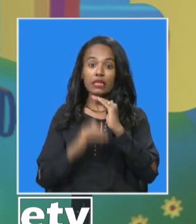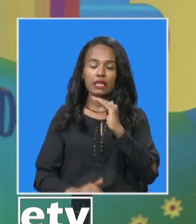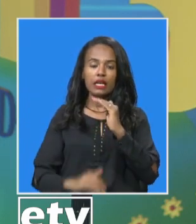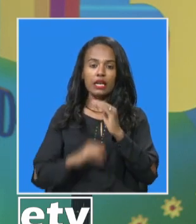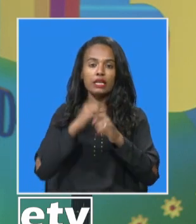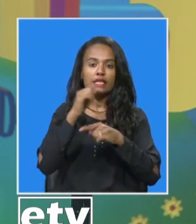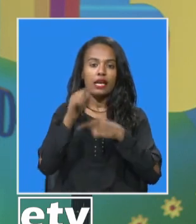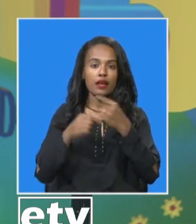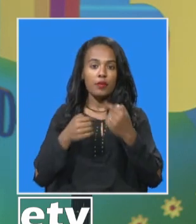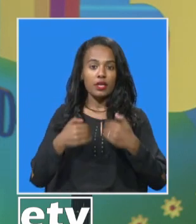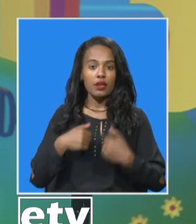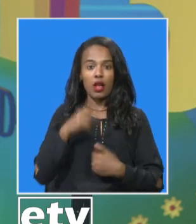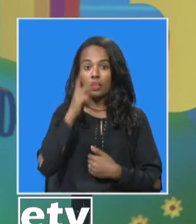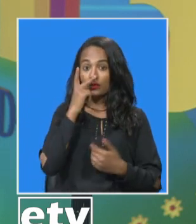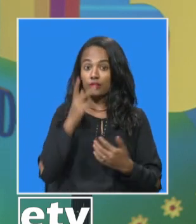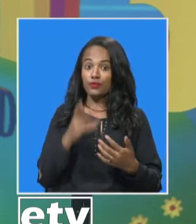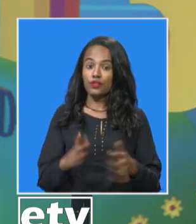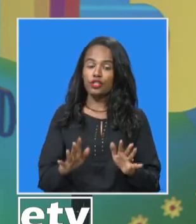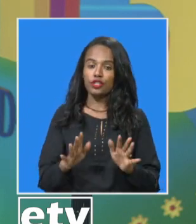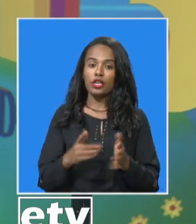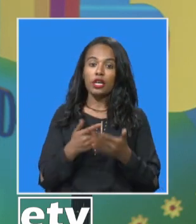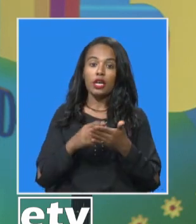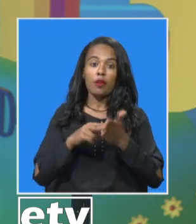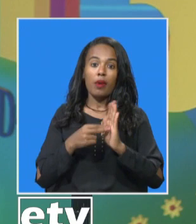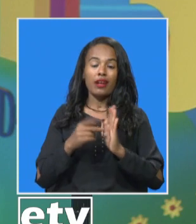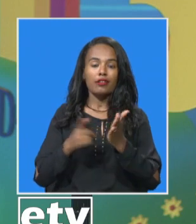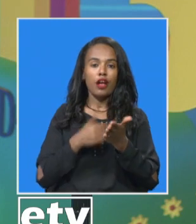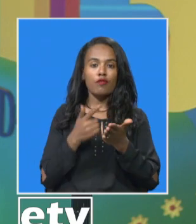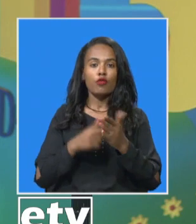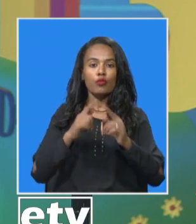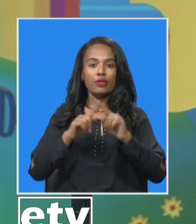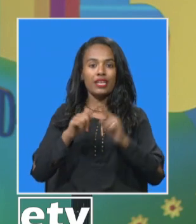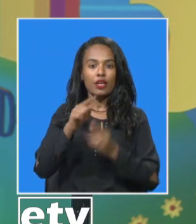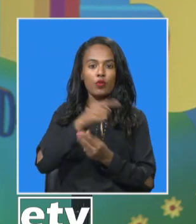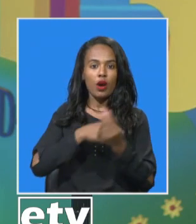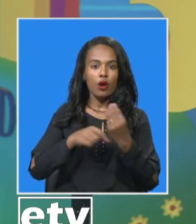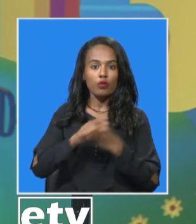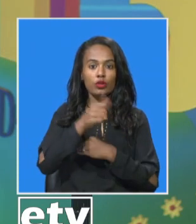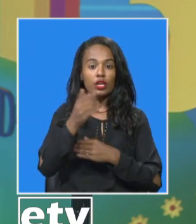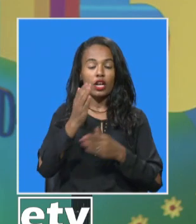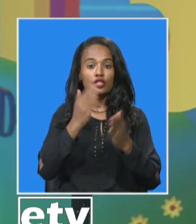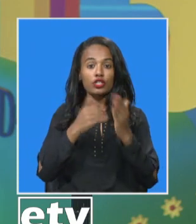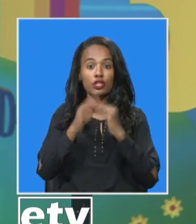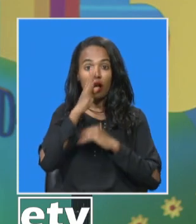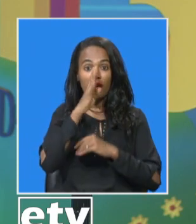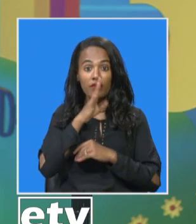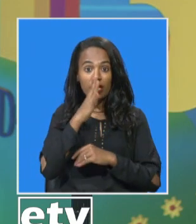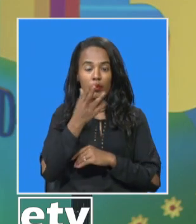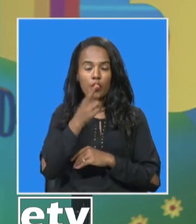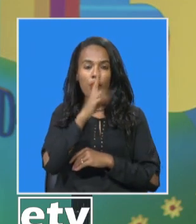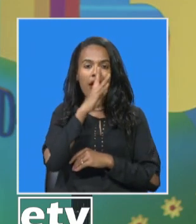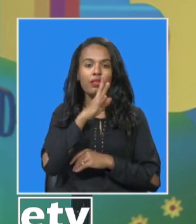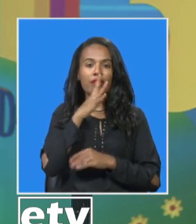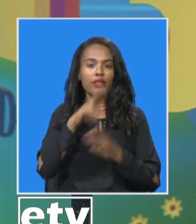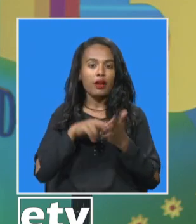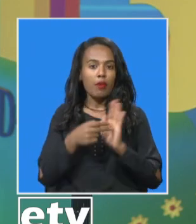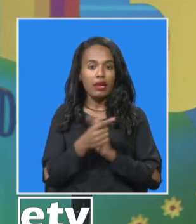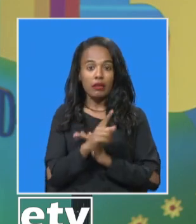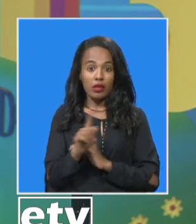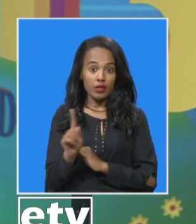የሄደበት እንዳለ አይተናል። ይሄ ማለት አልፎ አልፎ በተለያዩ አካባቢዎች ላይ ሌላ ችግር አይፈጠርም ወይም አልተፈጠረም ማለት